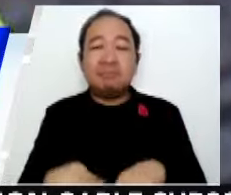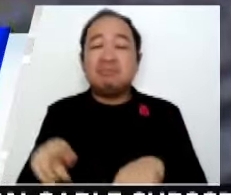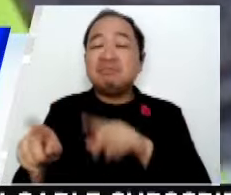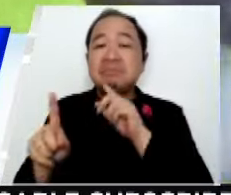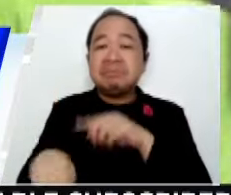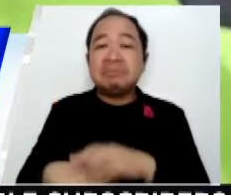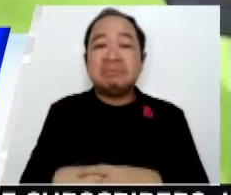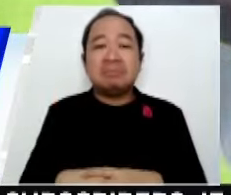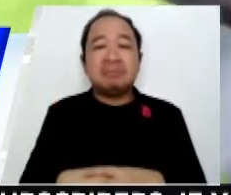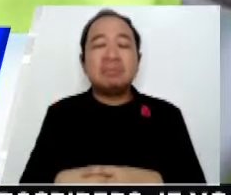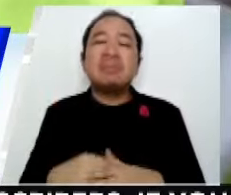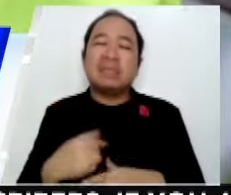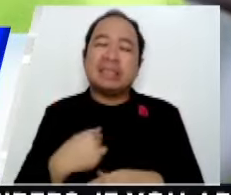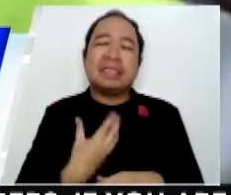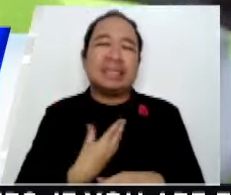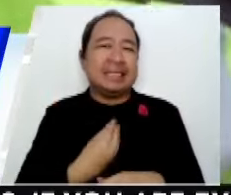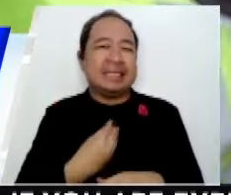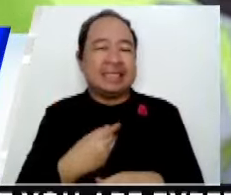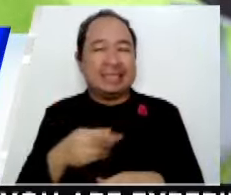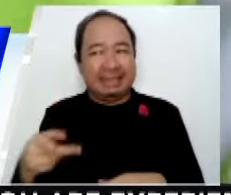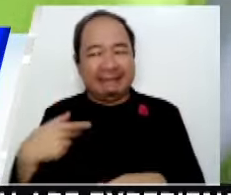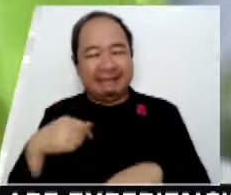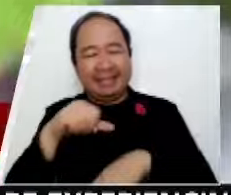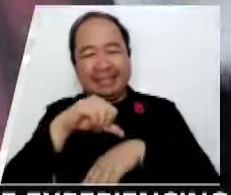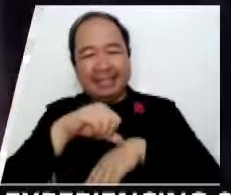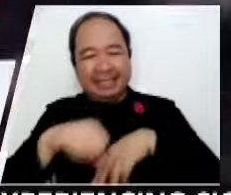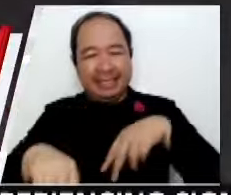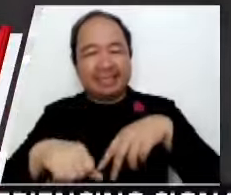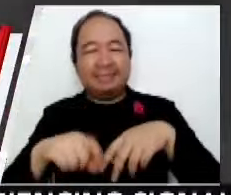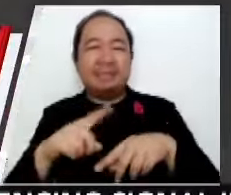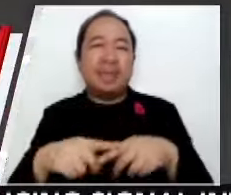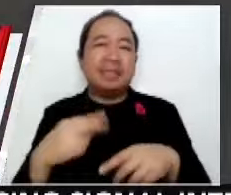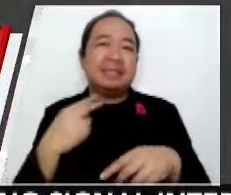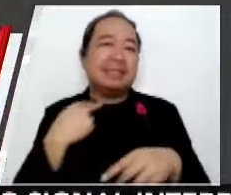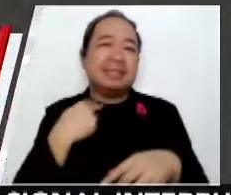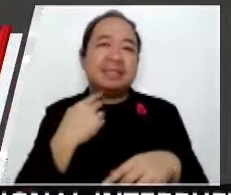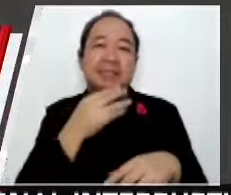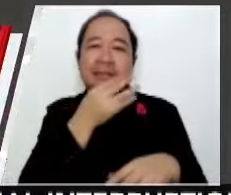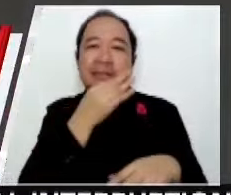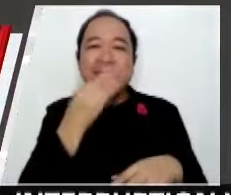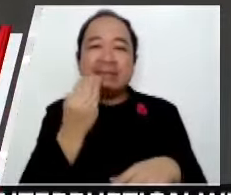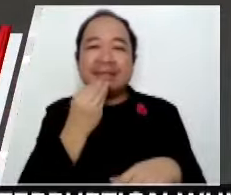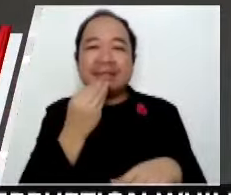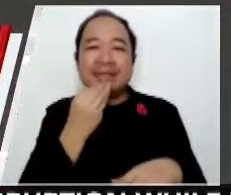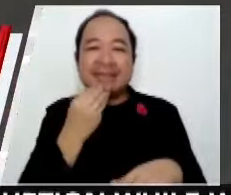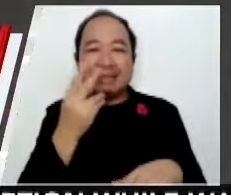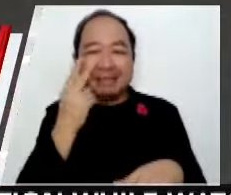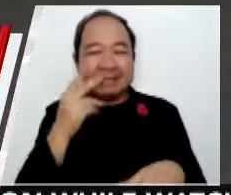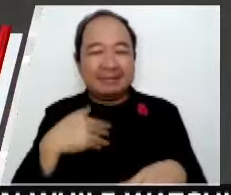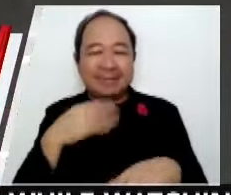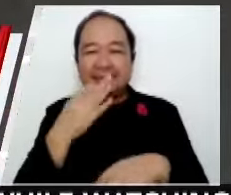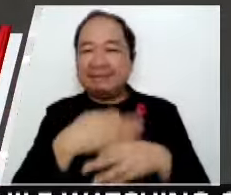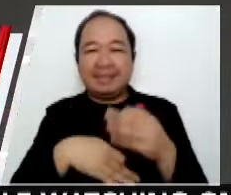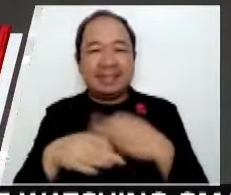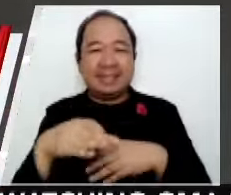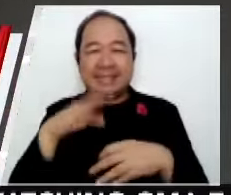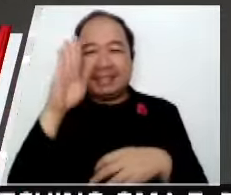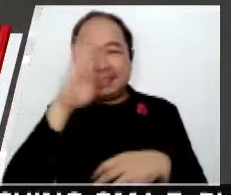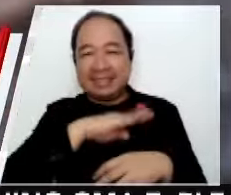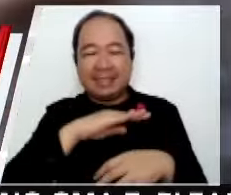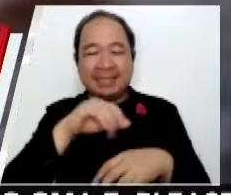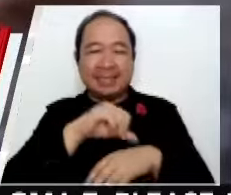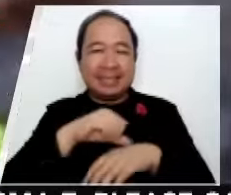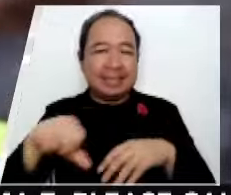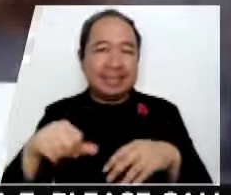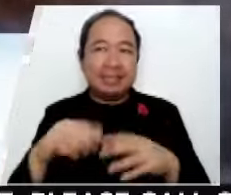natatakot po, may sugat na nga ako eh, kaso wala kami makakain eh, oh. Sira-sira na nga pa ako eh. Wala kami pasain eh, wala kami bigas